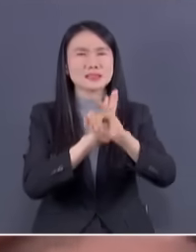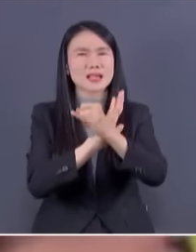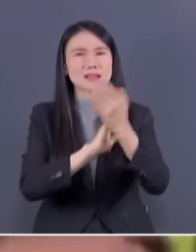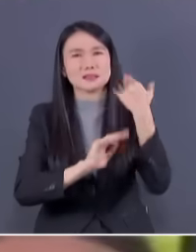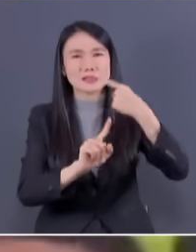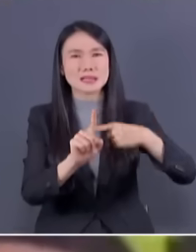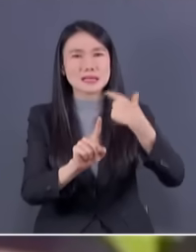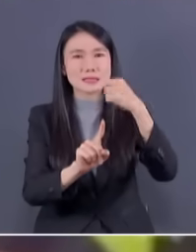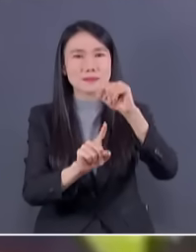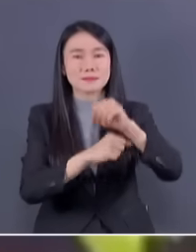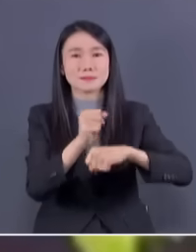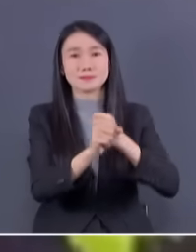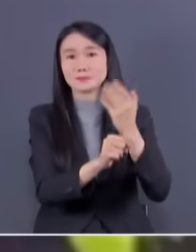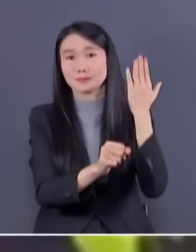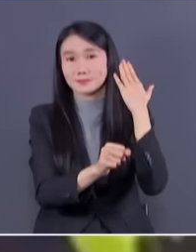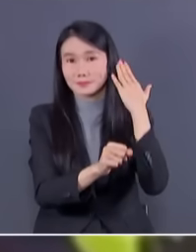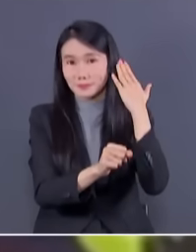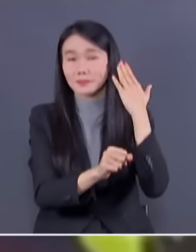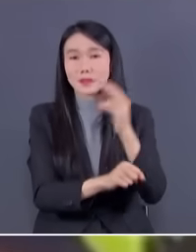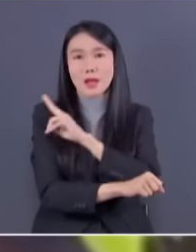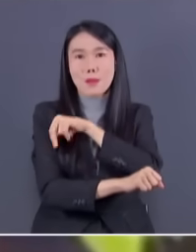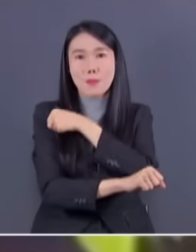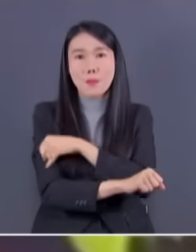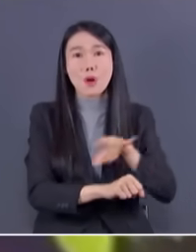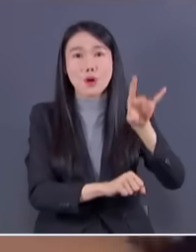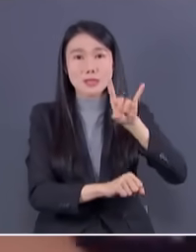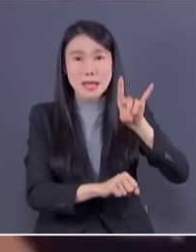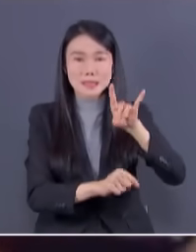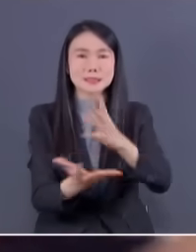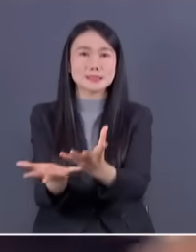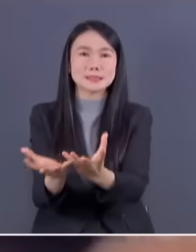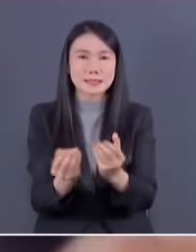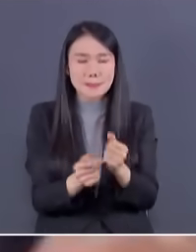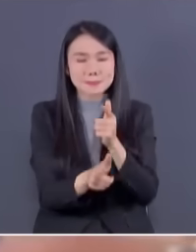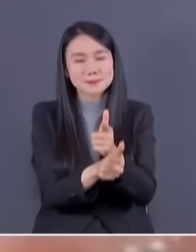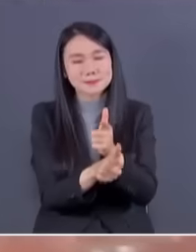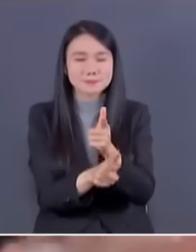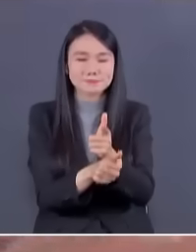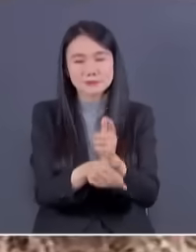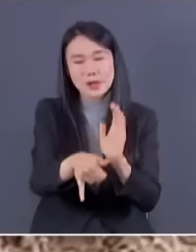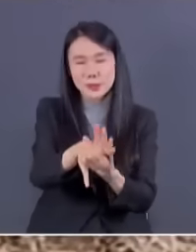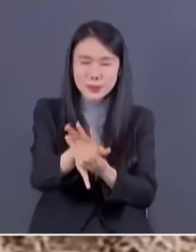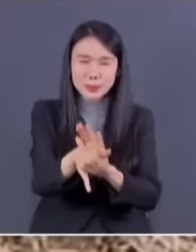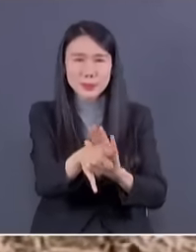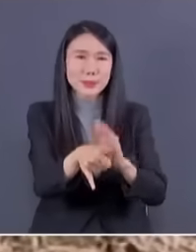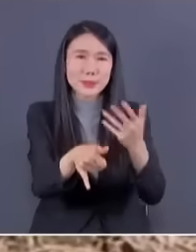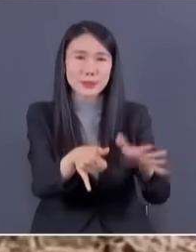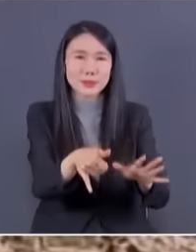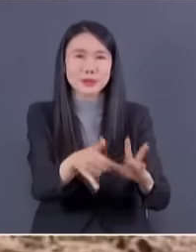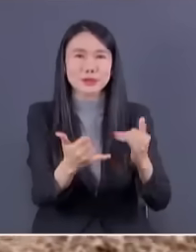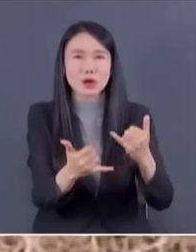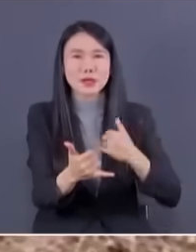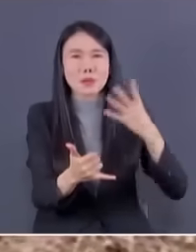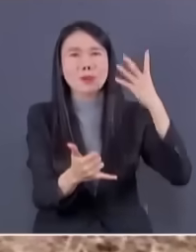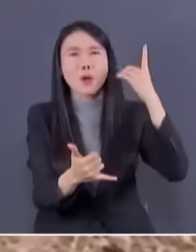ดือนตุลาคมปีที่แล้วทางสัตวแพทย์กรมอุทยานแห่งชาติได้รับมาดูแลนะครับก่อนที่น้องนี่จะจากไปอย่างส